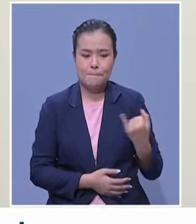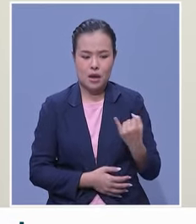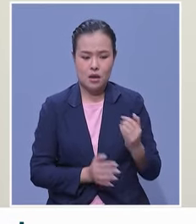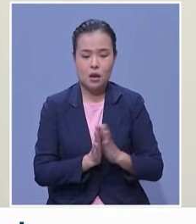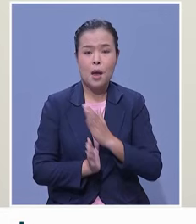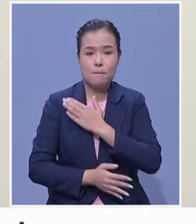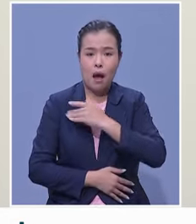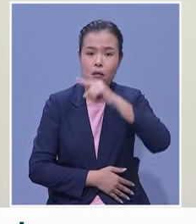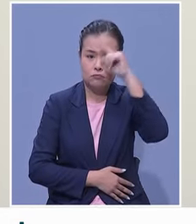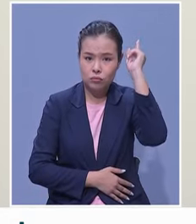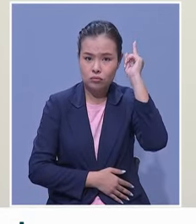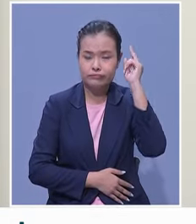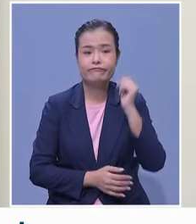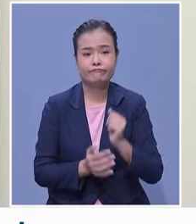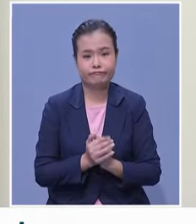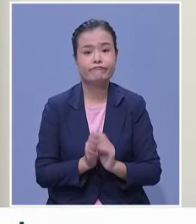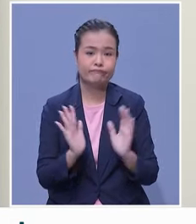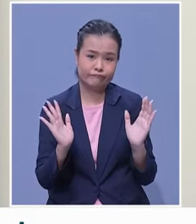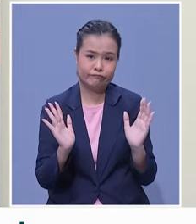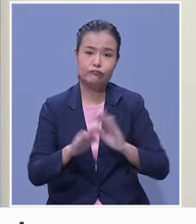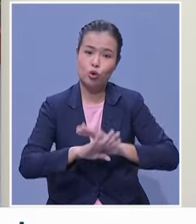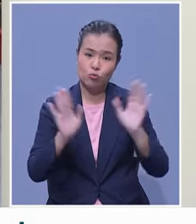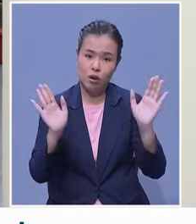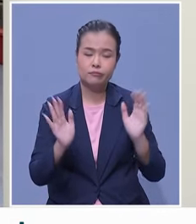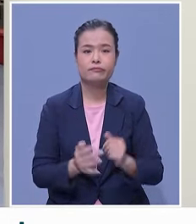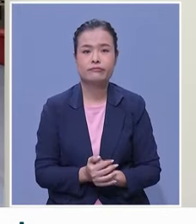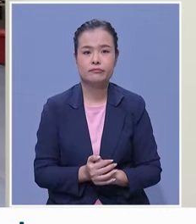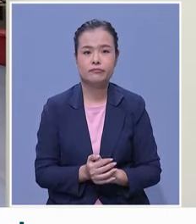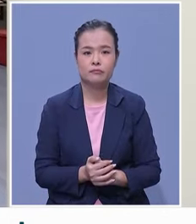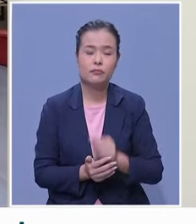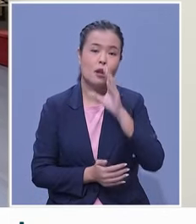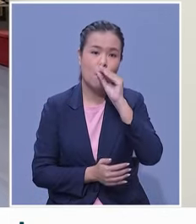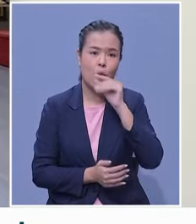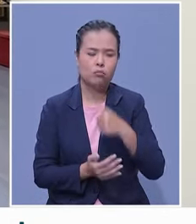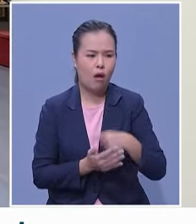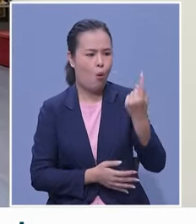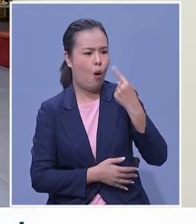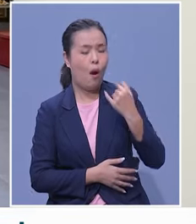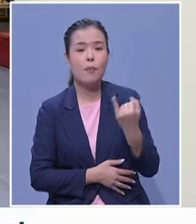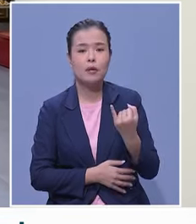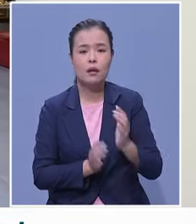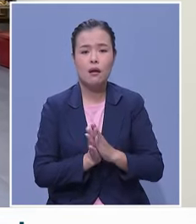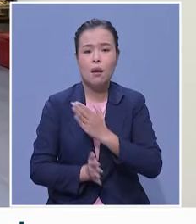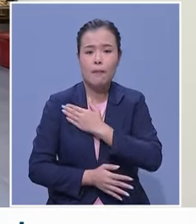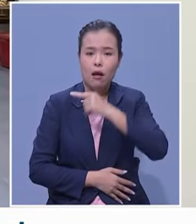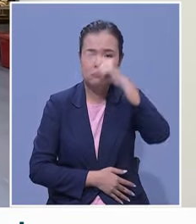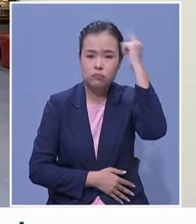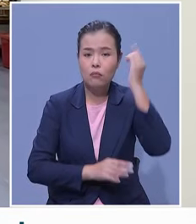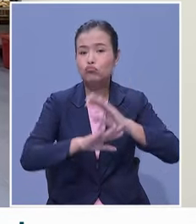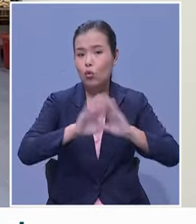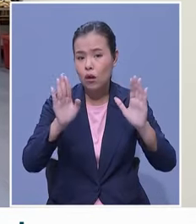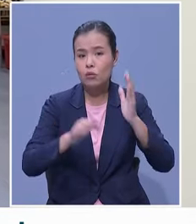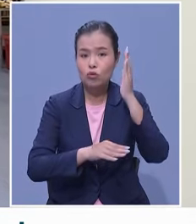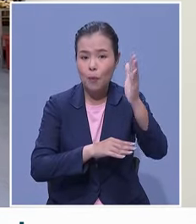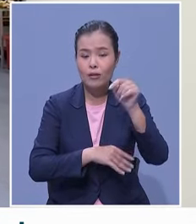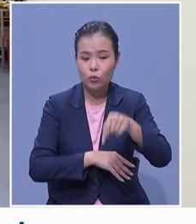เนาะมีการเขียนข้อความแบบนี้ออือคือเหมือนประมาณว่าตัตัดฮอนะคะว่าเขาว่าเราไม่ดีเราก็สึกไปอ่าต่อจากนี้